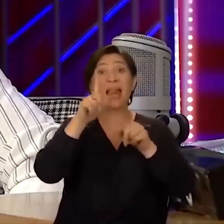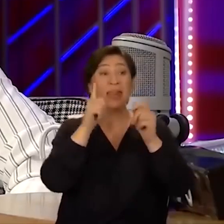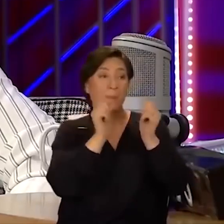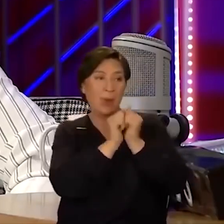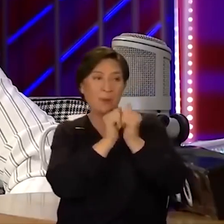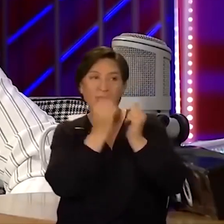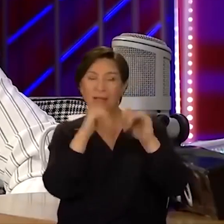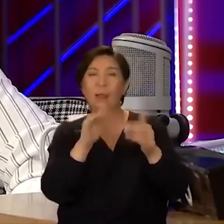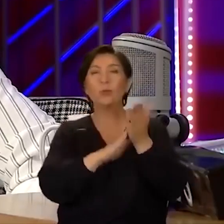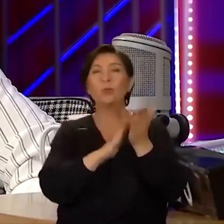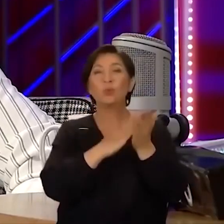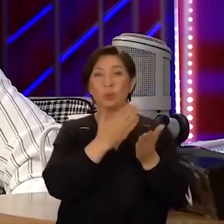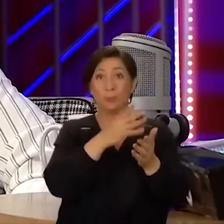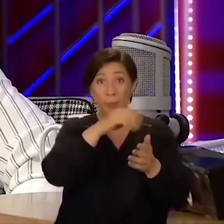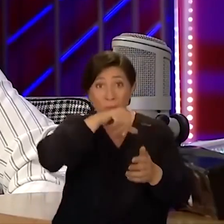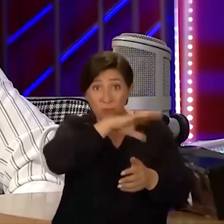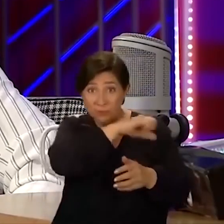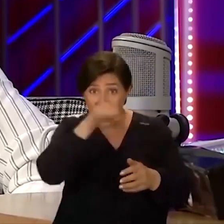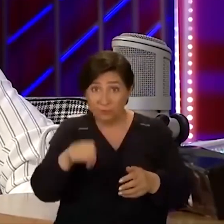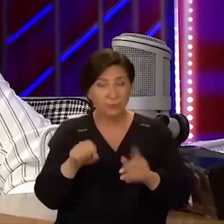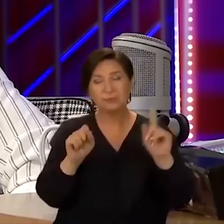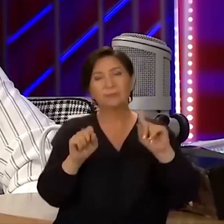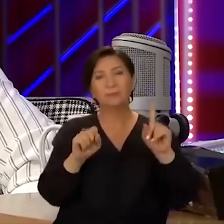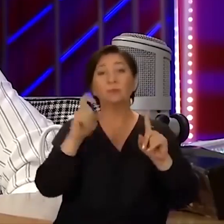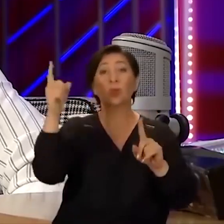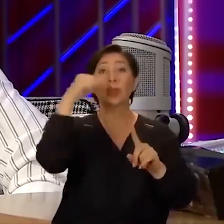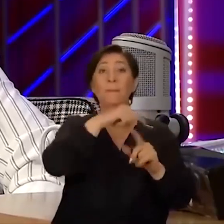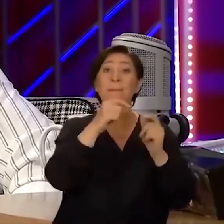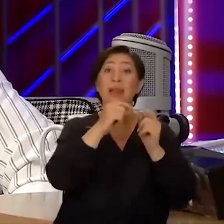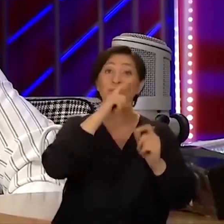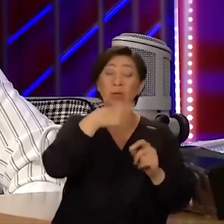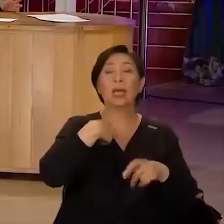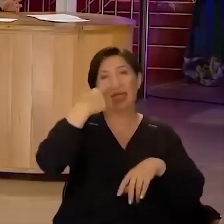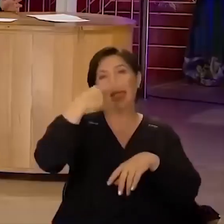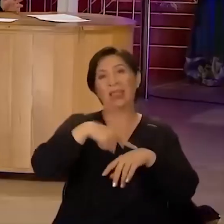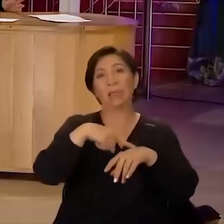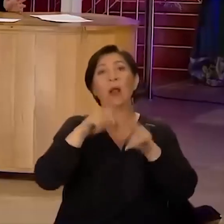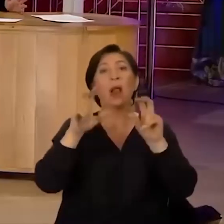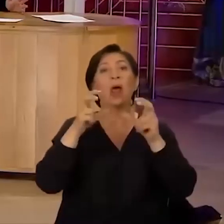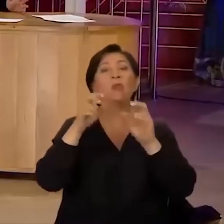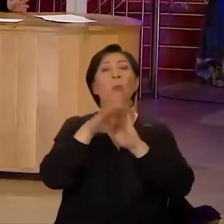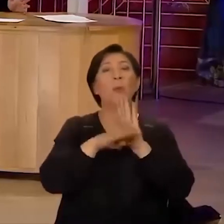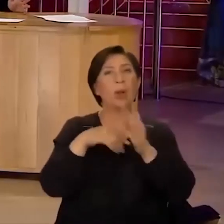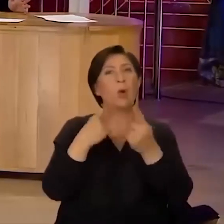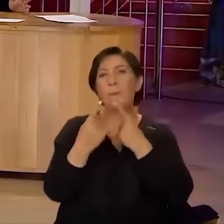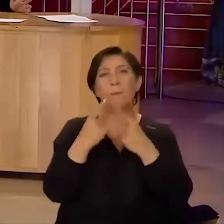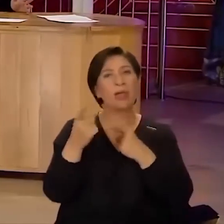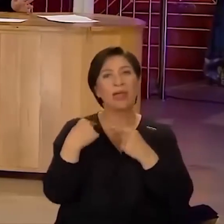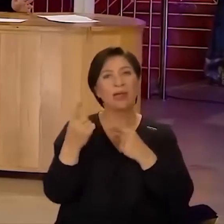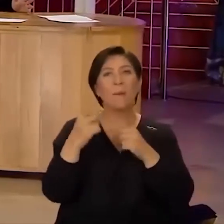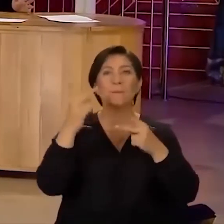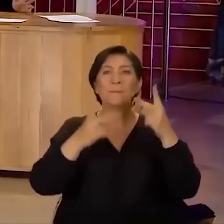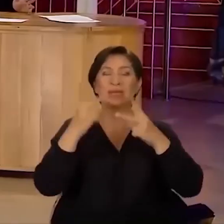gelen Uğur lardan bir tane Siz Gülen mi bul yok Yok onlar bile burada ama sonuçta inanırım buna radyo programında da konuşmuştuk